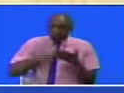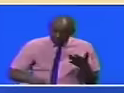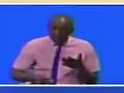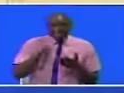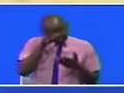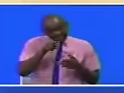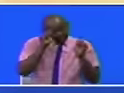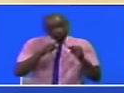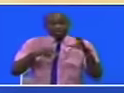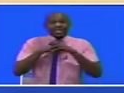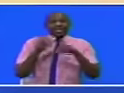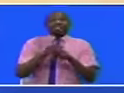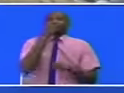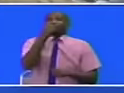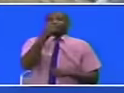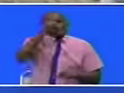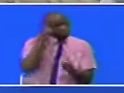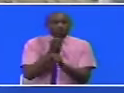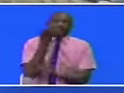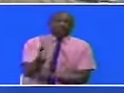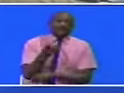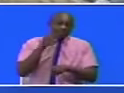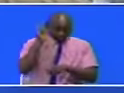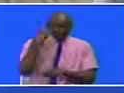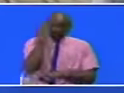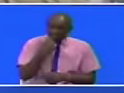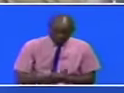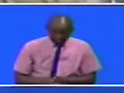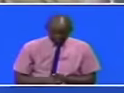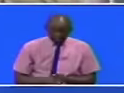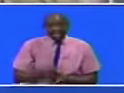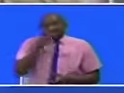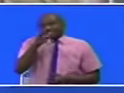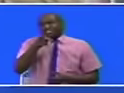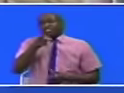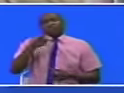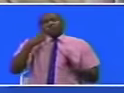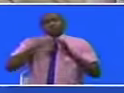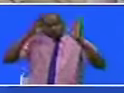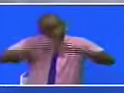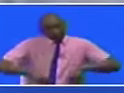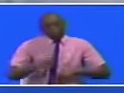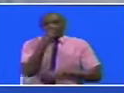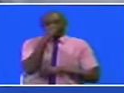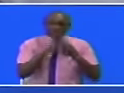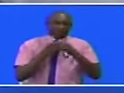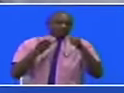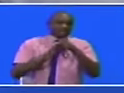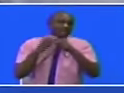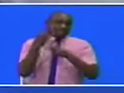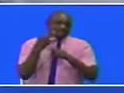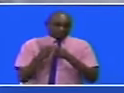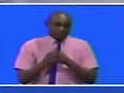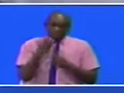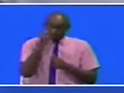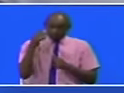would readily create 500 jobs during the first phase. The farm collapsed way back in 2008. Leo umekuja kufungua